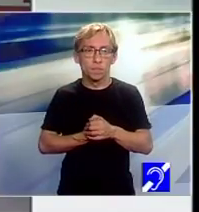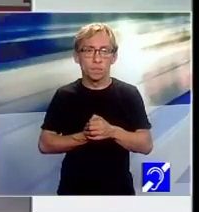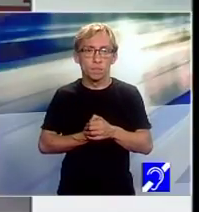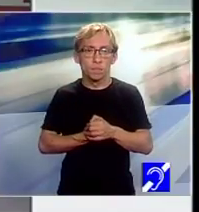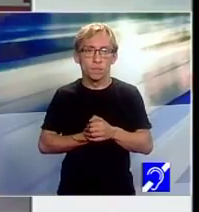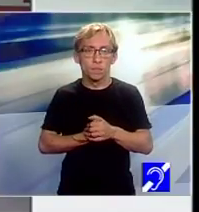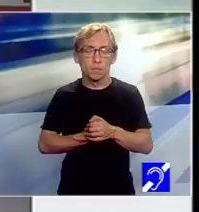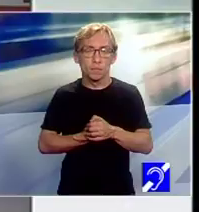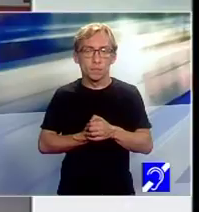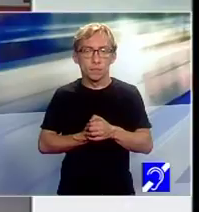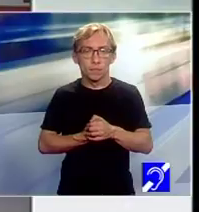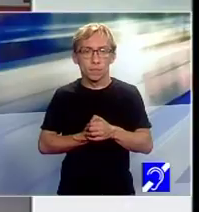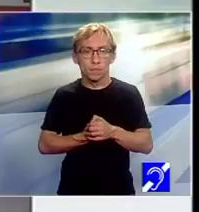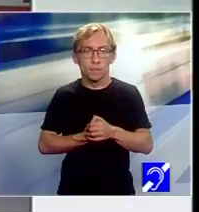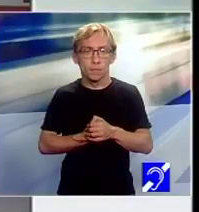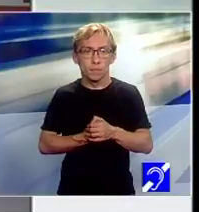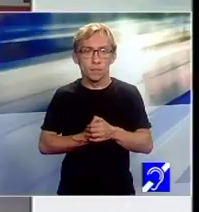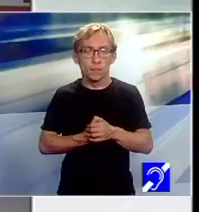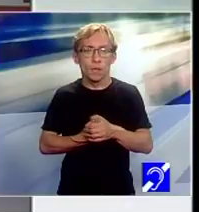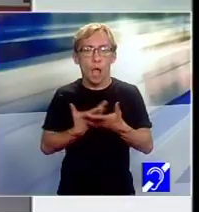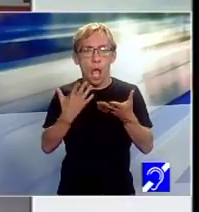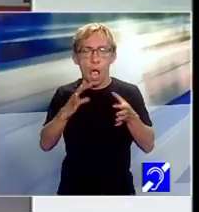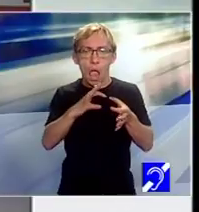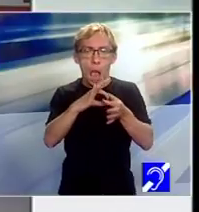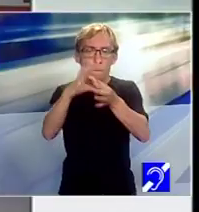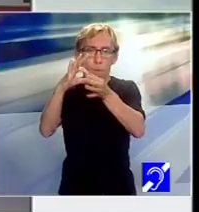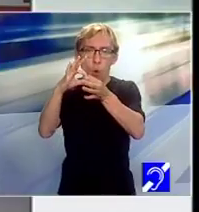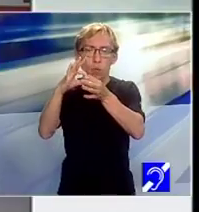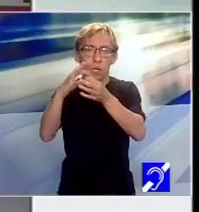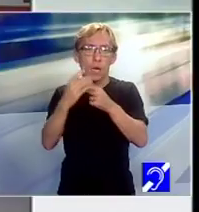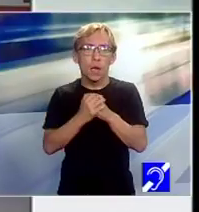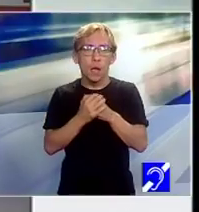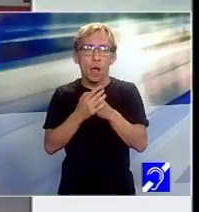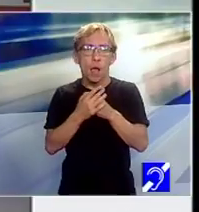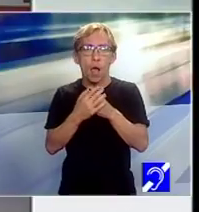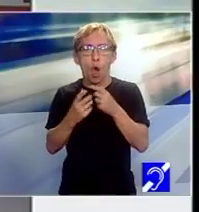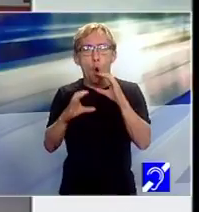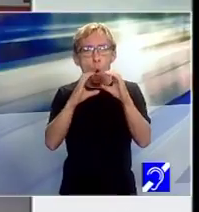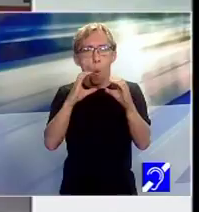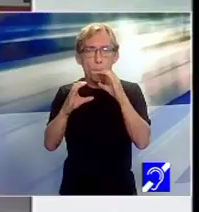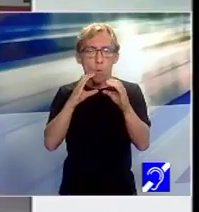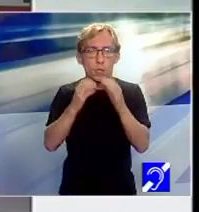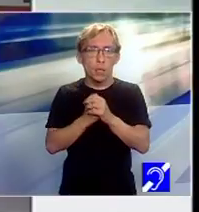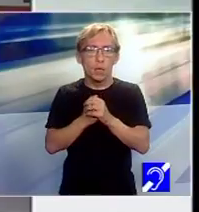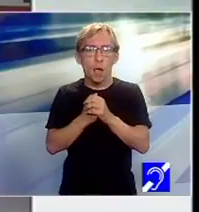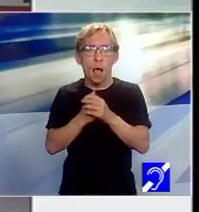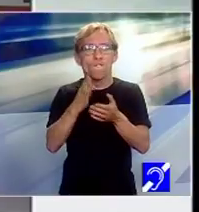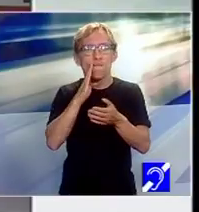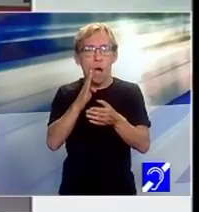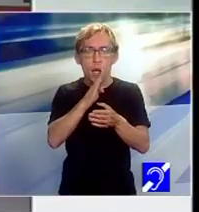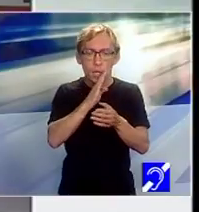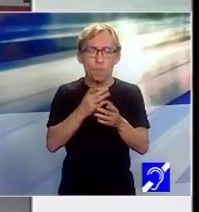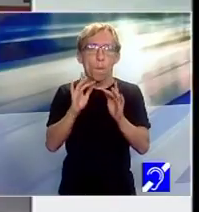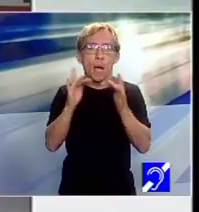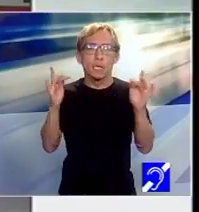rău. Îi abordăm pe mijloacele aceste moderne de comunicare, suntem foarte prezenți în mediul online, pe Facebook, pe Twitter, pe